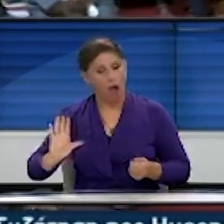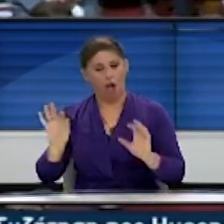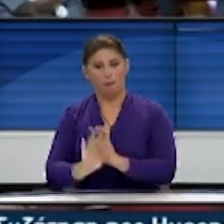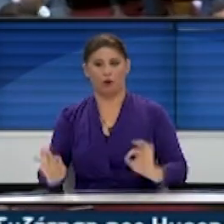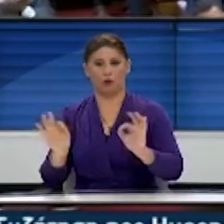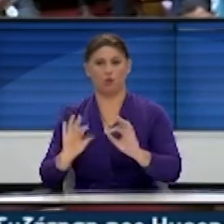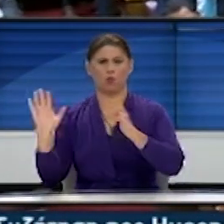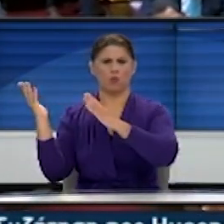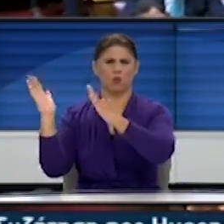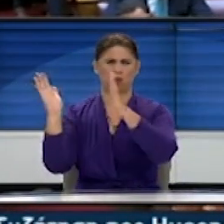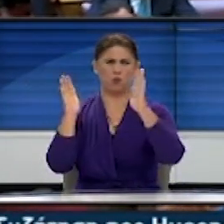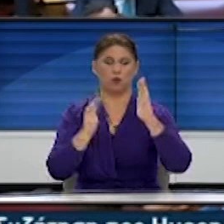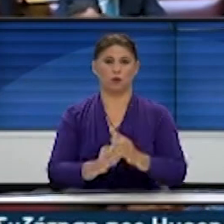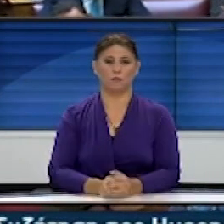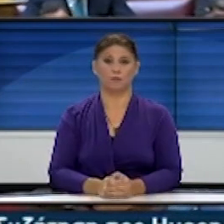την ίδια και όλες η μέρα.